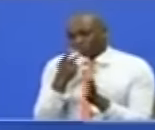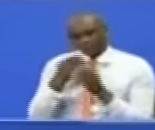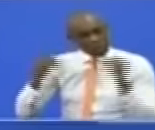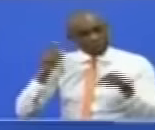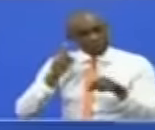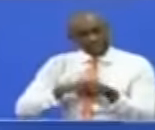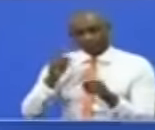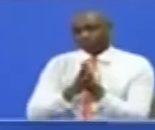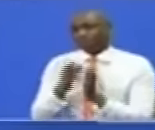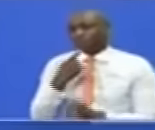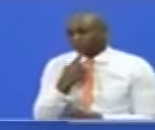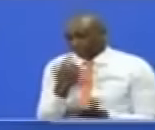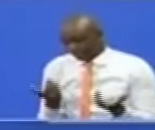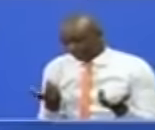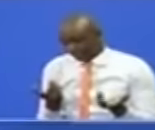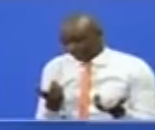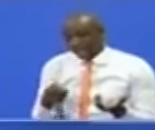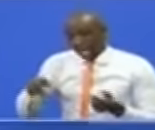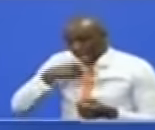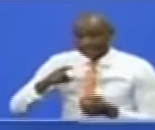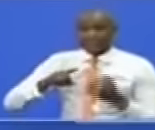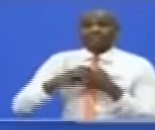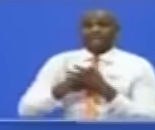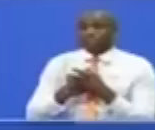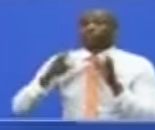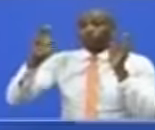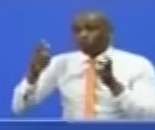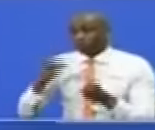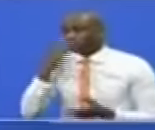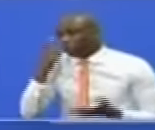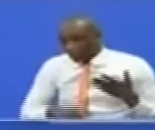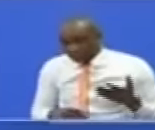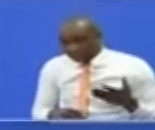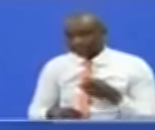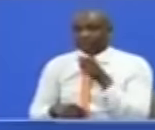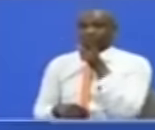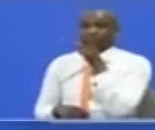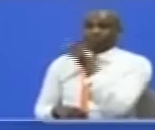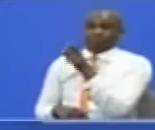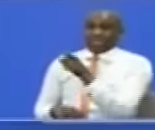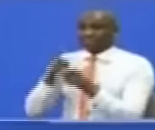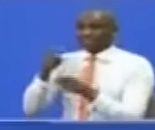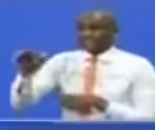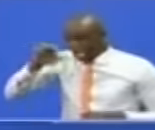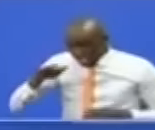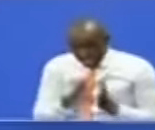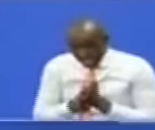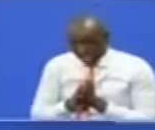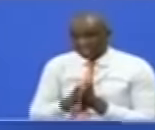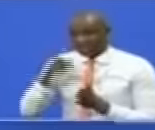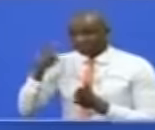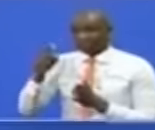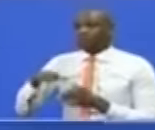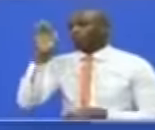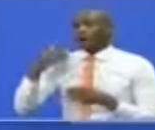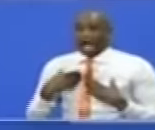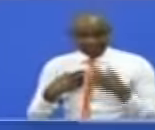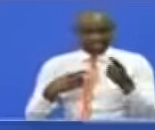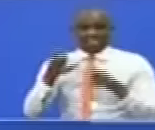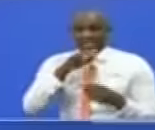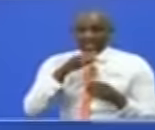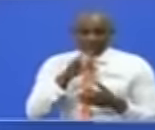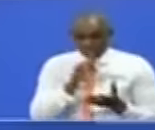time na Turkana. Kwa hivyo tusianze kuanza mjadala ambayo unaonyesha kwamba sehemu moja iko na sehemu nyingine haina, kwa